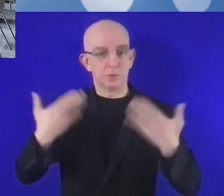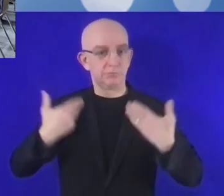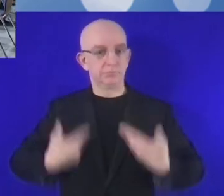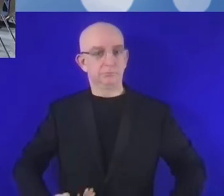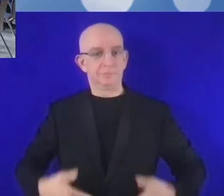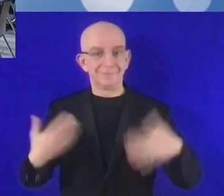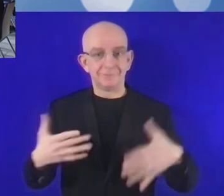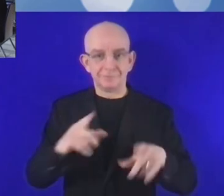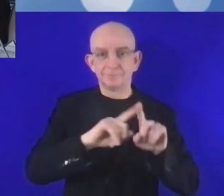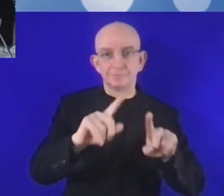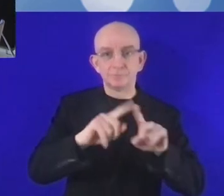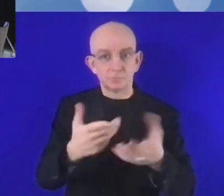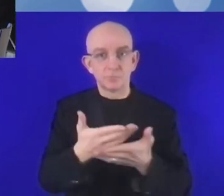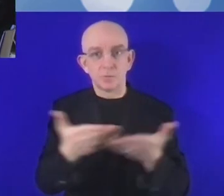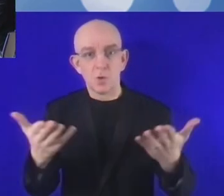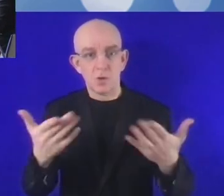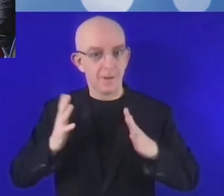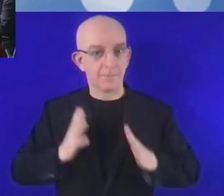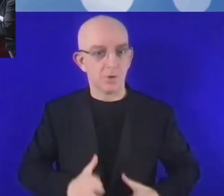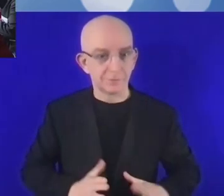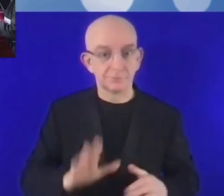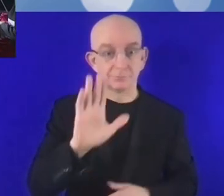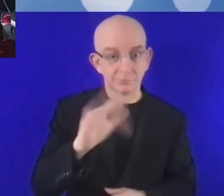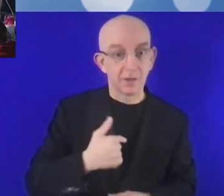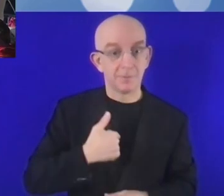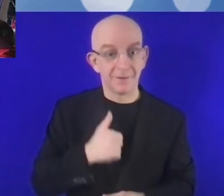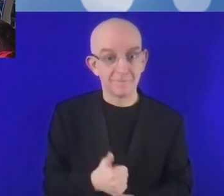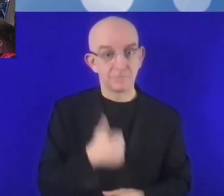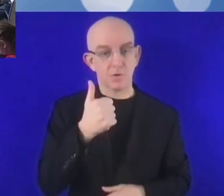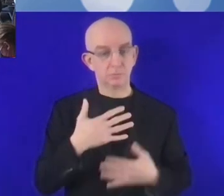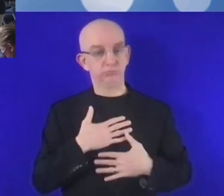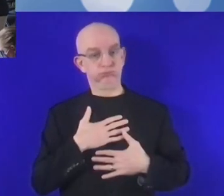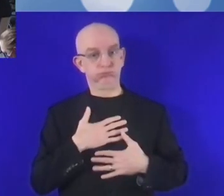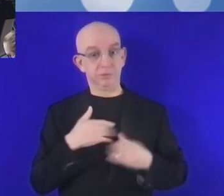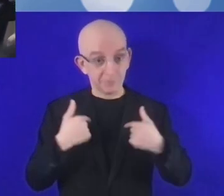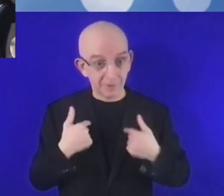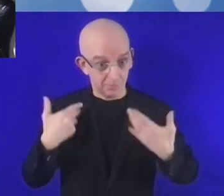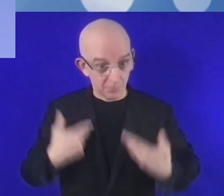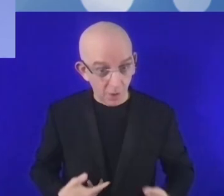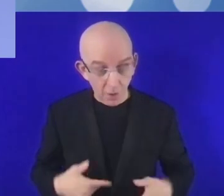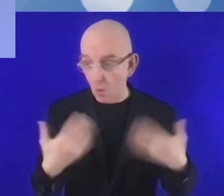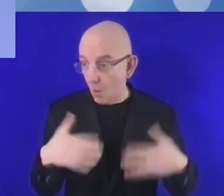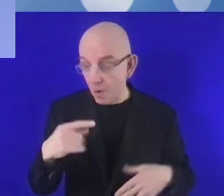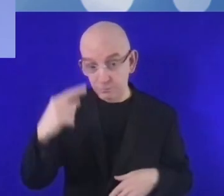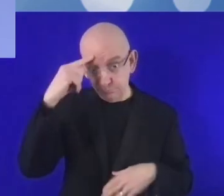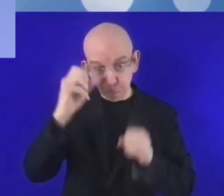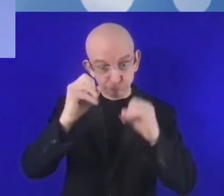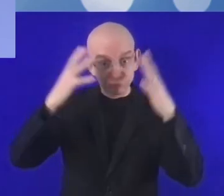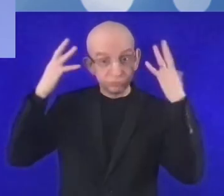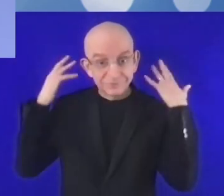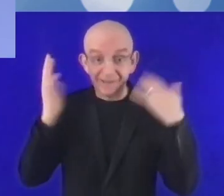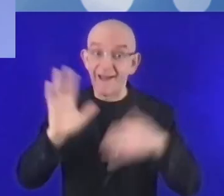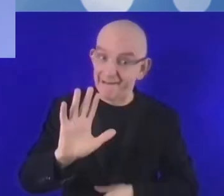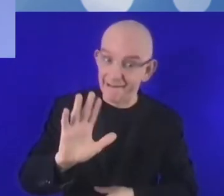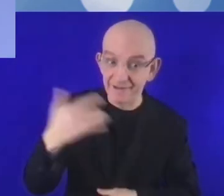непосредственно изменяться той действительностью, в которой мы живем. Когда я об этом узнал впервые, то это было для меня